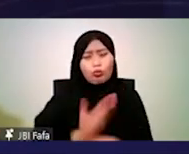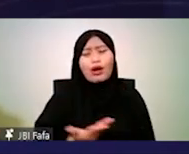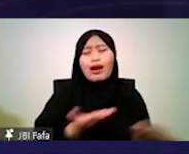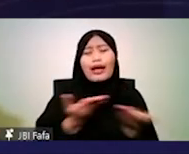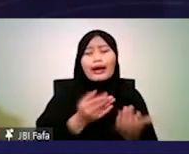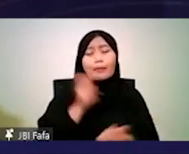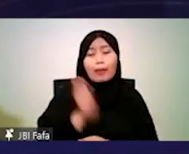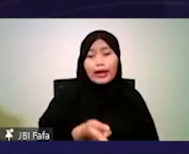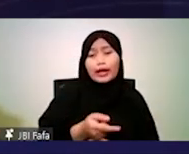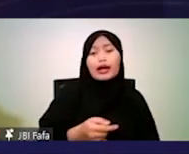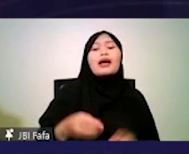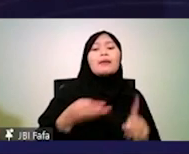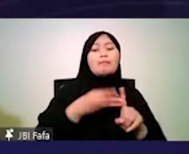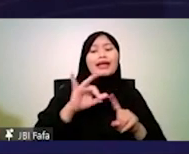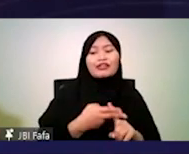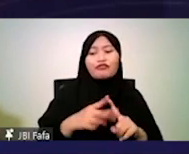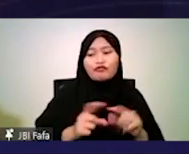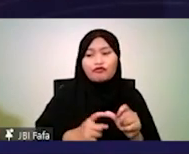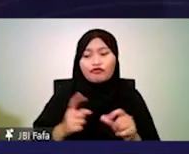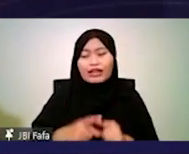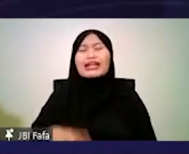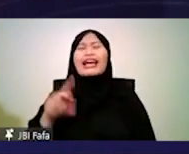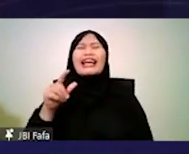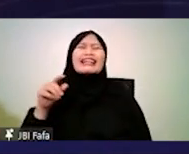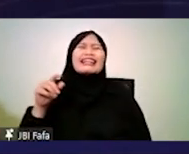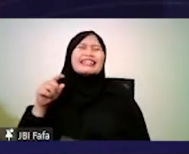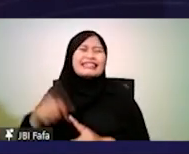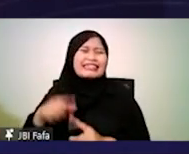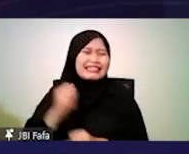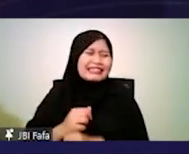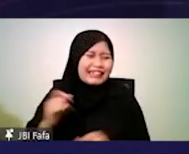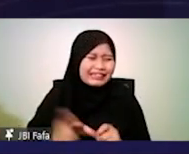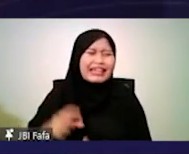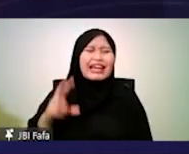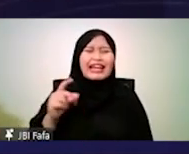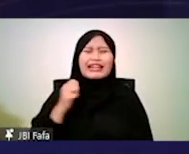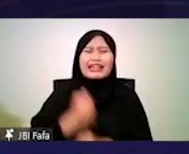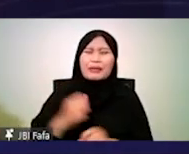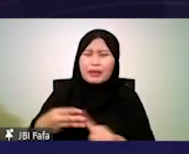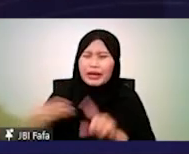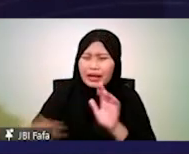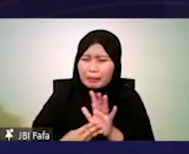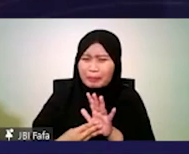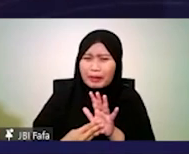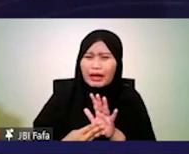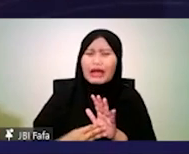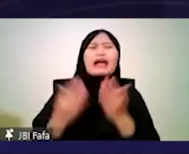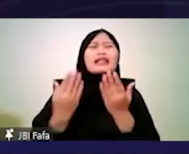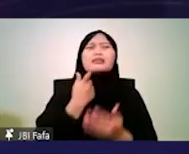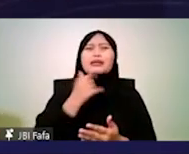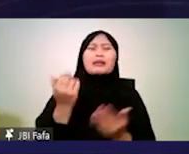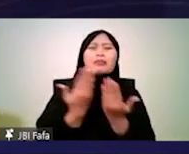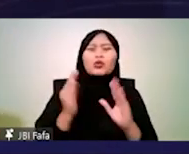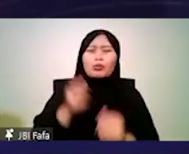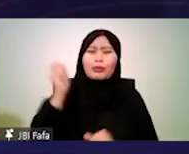Apakah By Pass rtgs GPN dan abal-abal gerbang pembayaran nasional